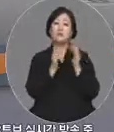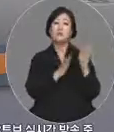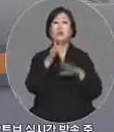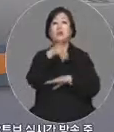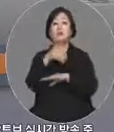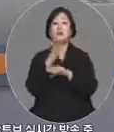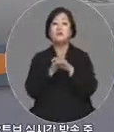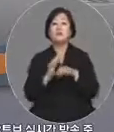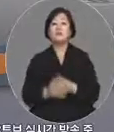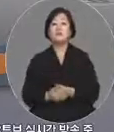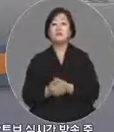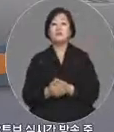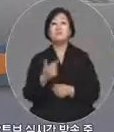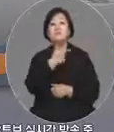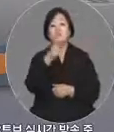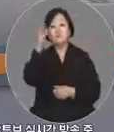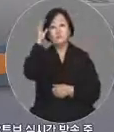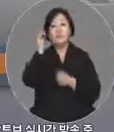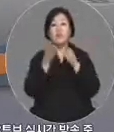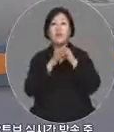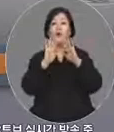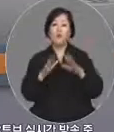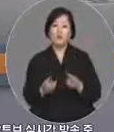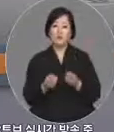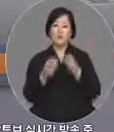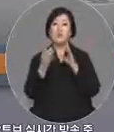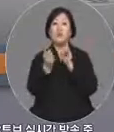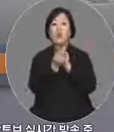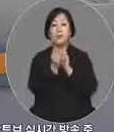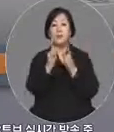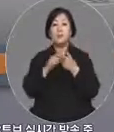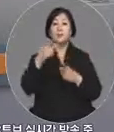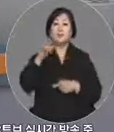계획으로 있습니다. 네, 기대하겠습니다. 오늘 장미축제에 맞아서